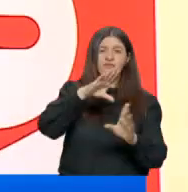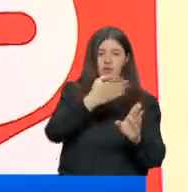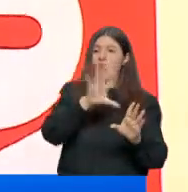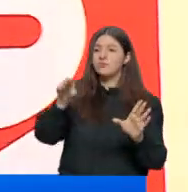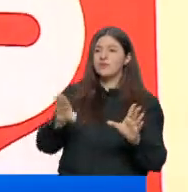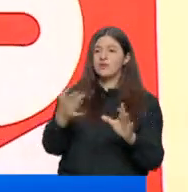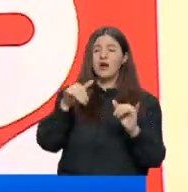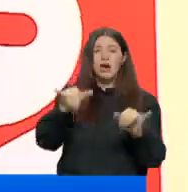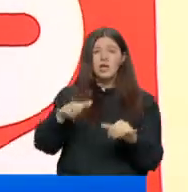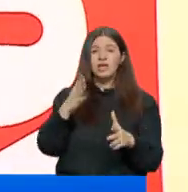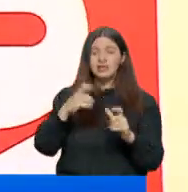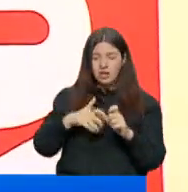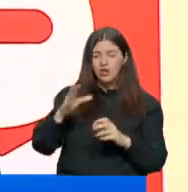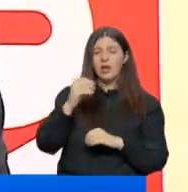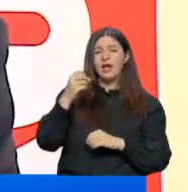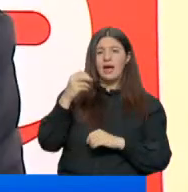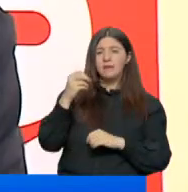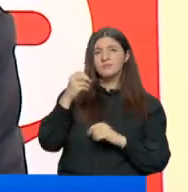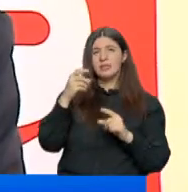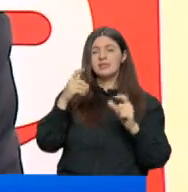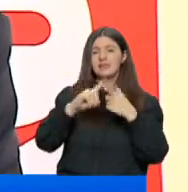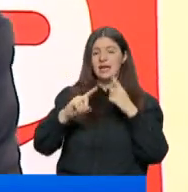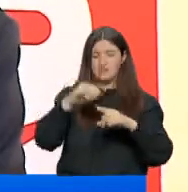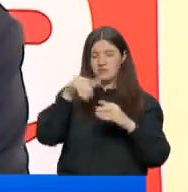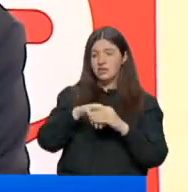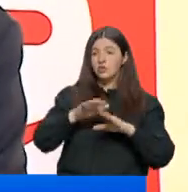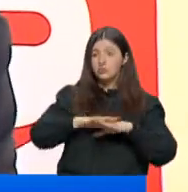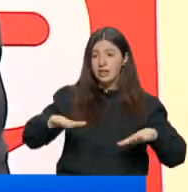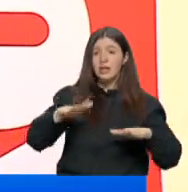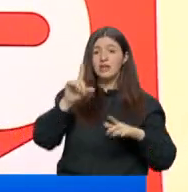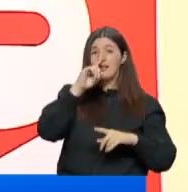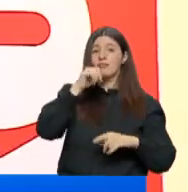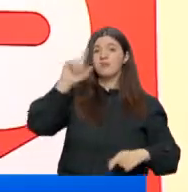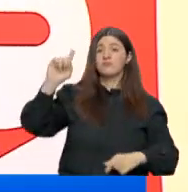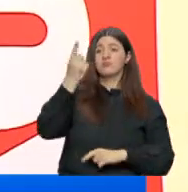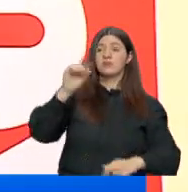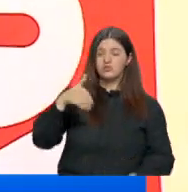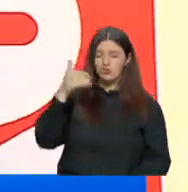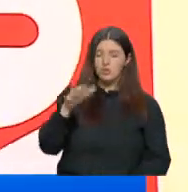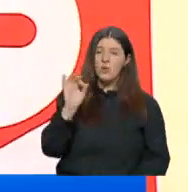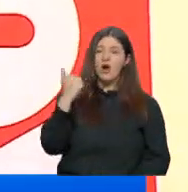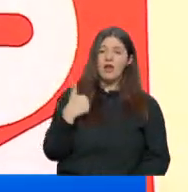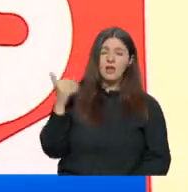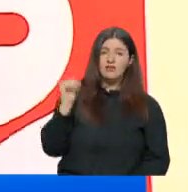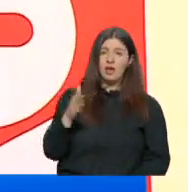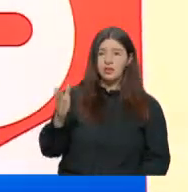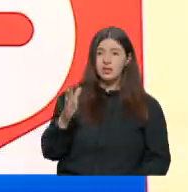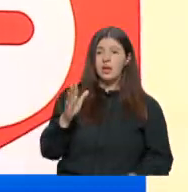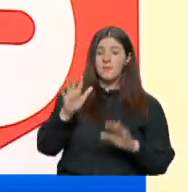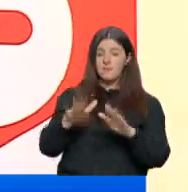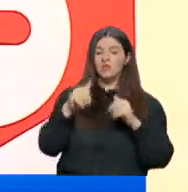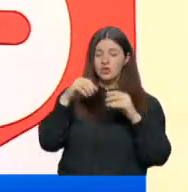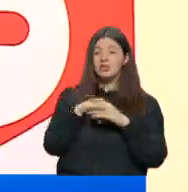Şimdi genel olarak da Türkiye'de maalesef siyasi partiler düzeni, özellikle bu tek adam rejiminden sonra bu hale gelmiş durumda.